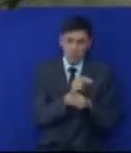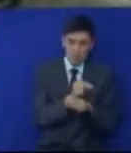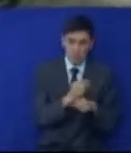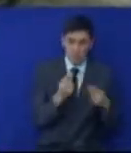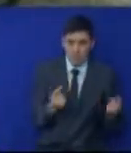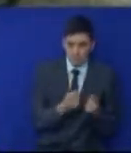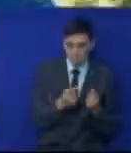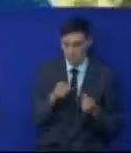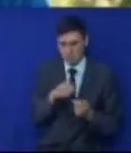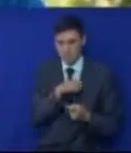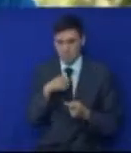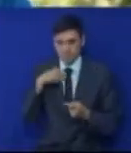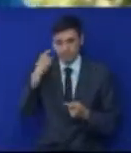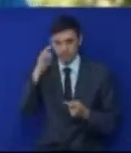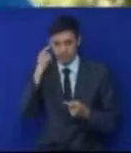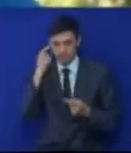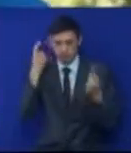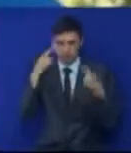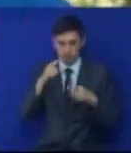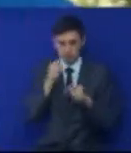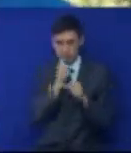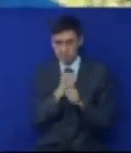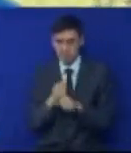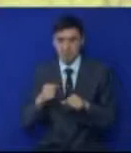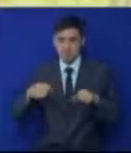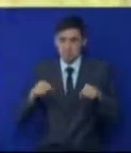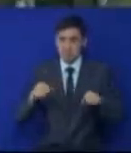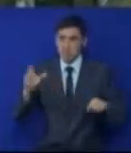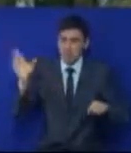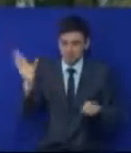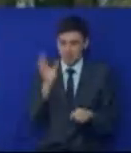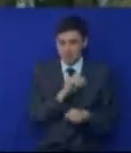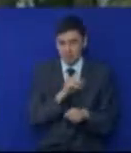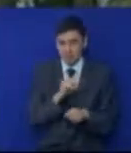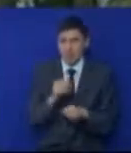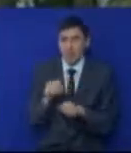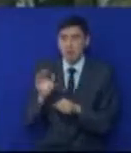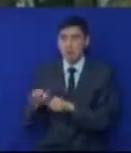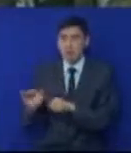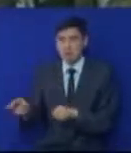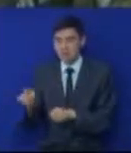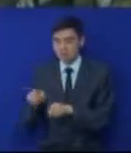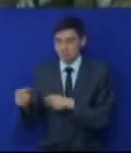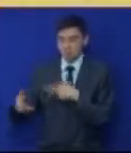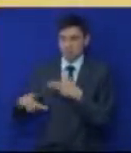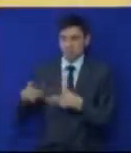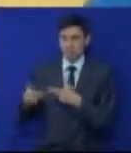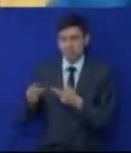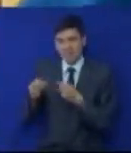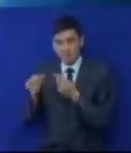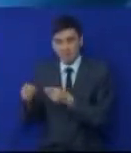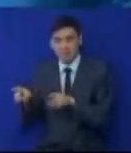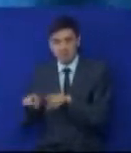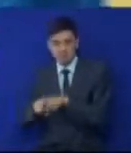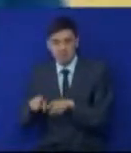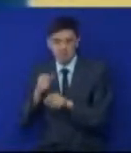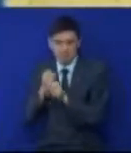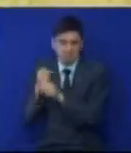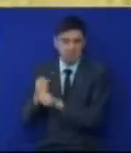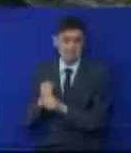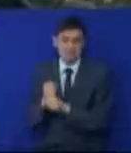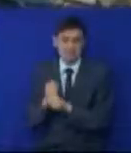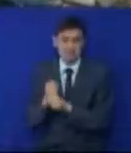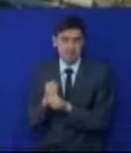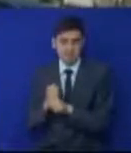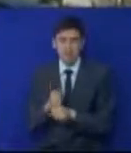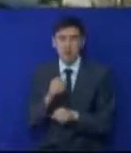арқасында заманауи техниканы құрастырды. Ол бұл арқылы балалардың техникаға деген әуестігін арттыруға болатынын айтады. Ерғазы